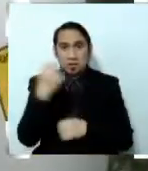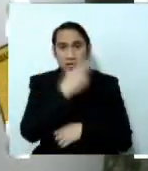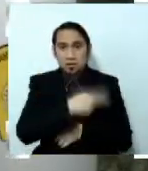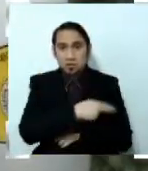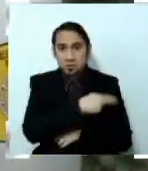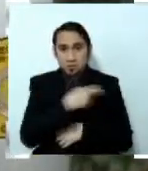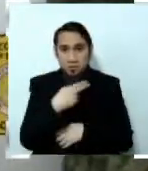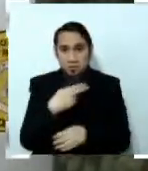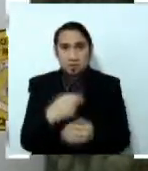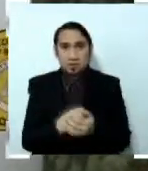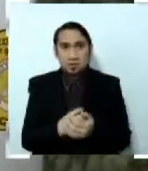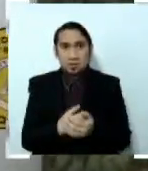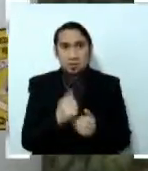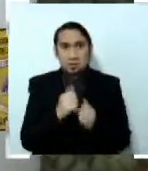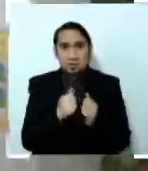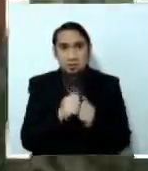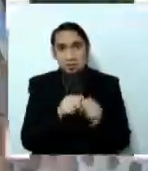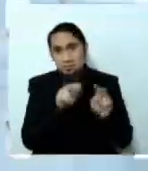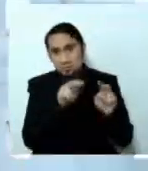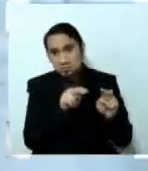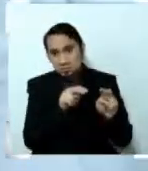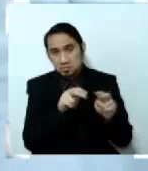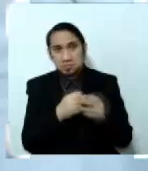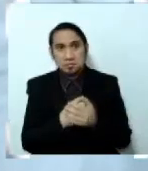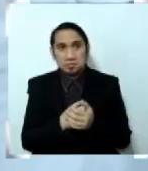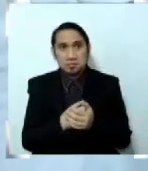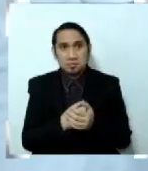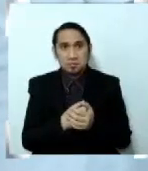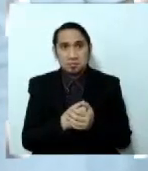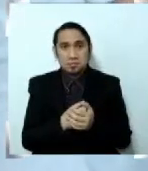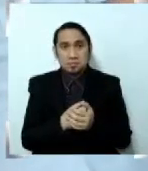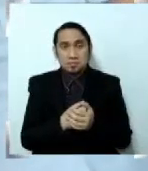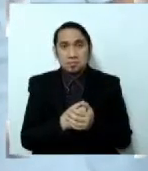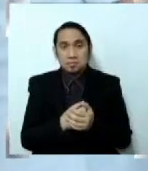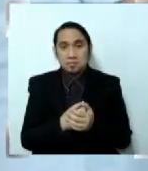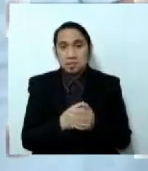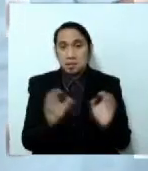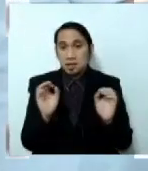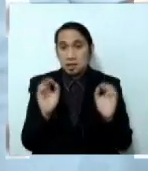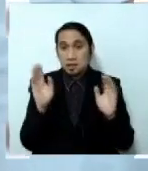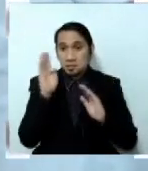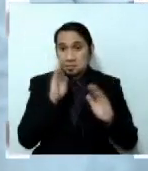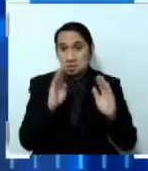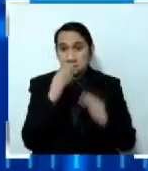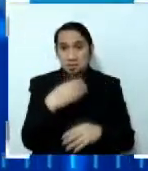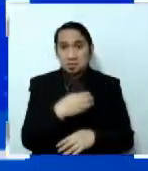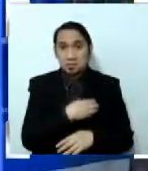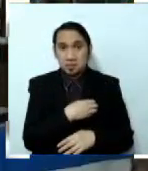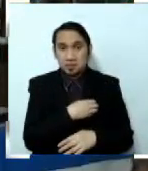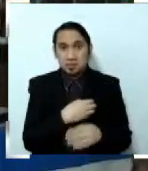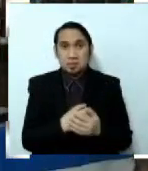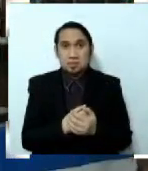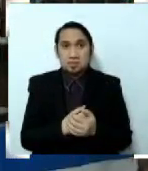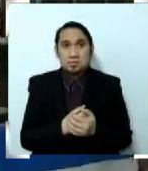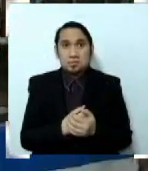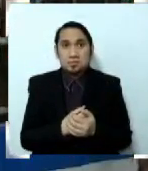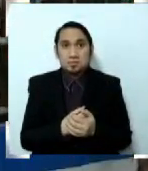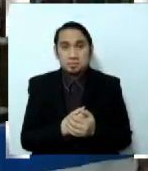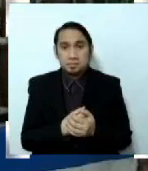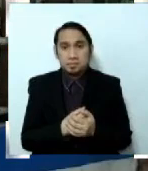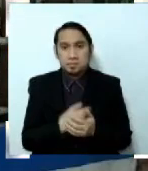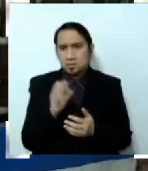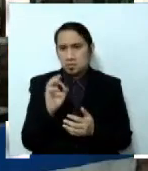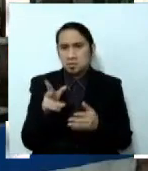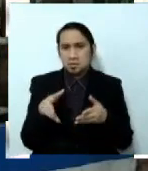matutukan daw ang kanyang kondisyon. Wala namang problema dito ang mga pulis. Kaya sige, papayagan natin